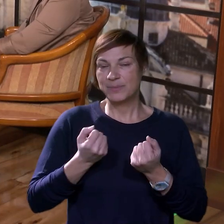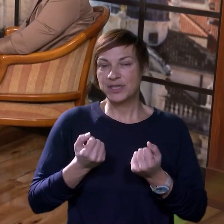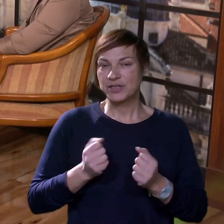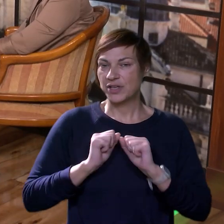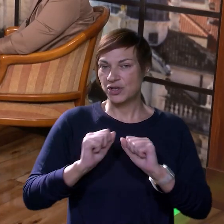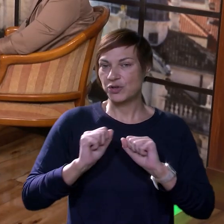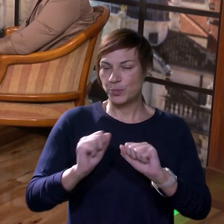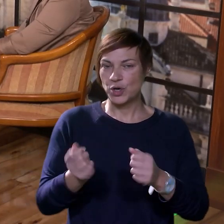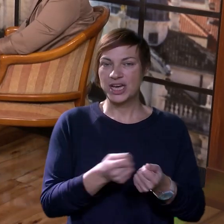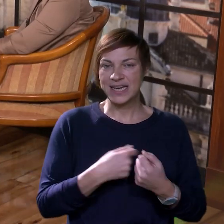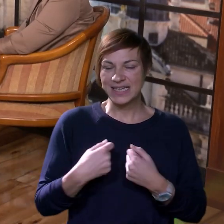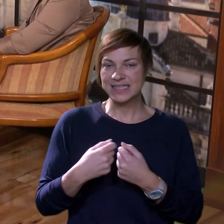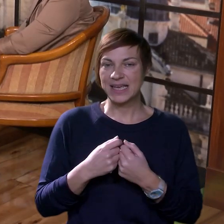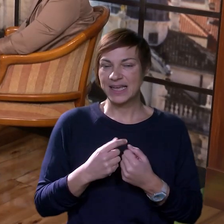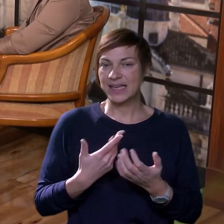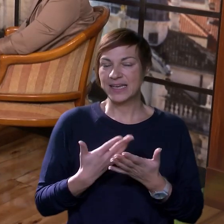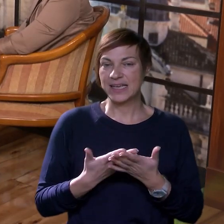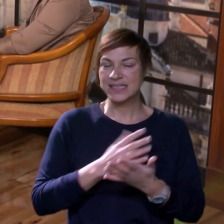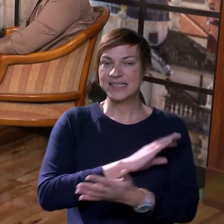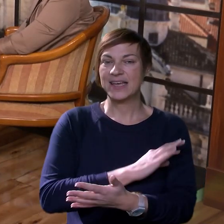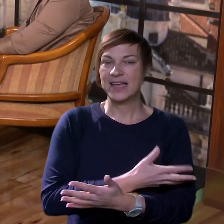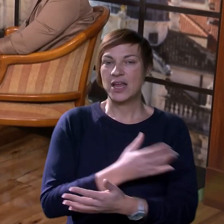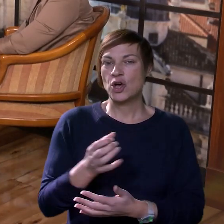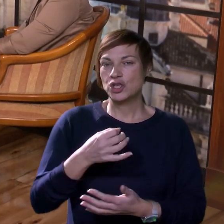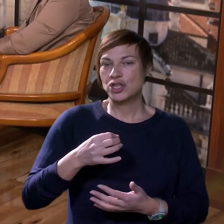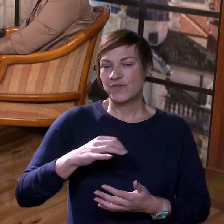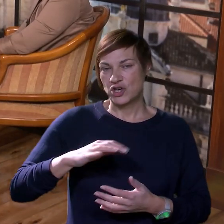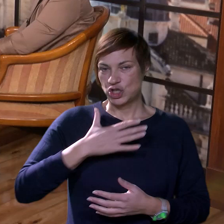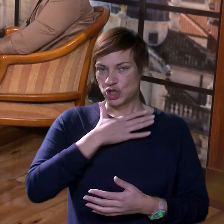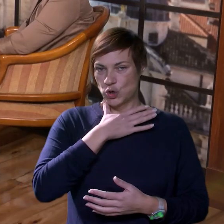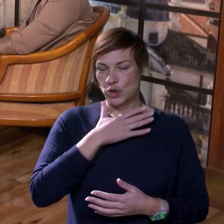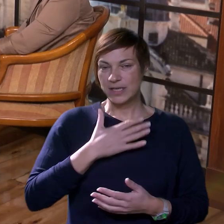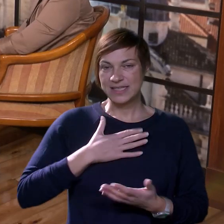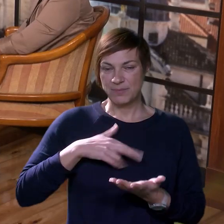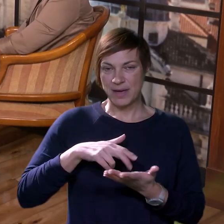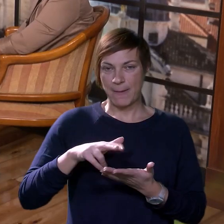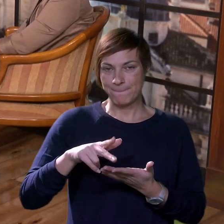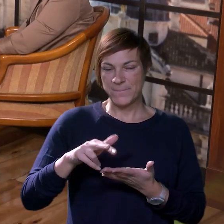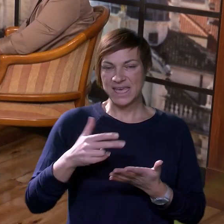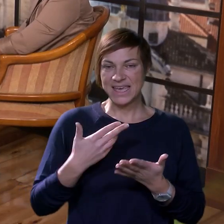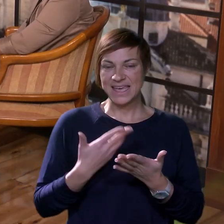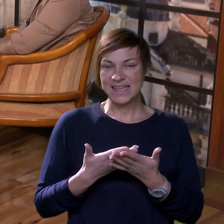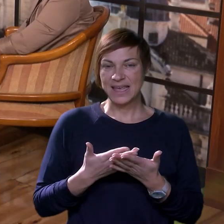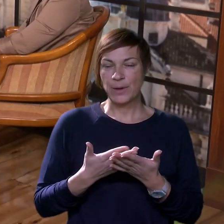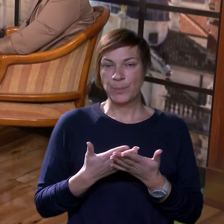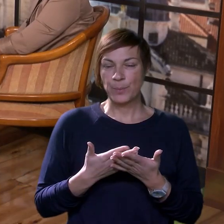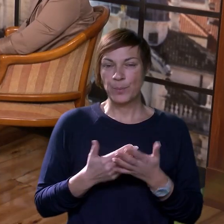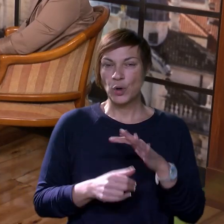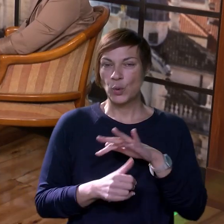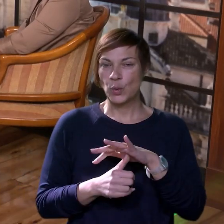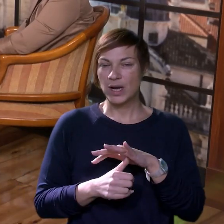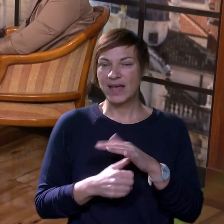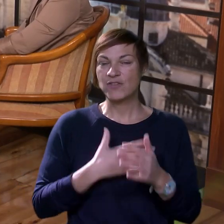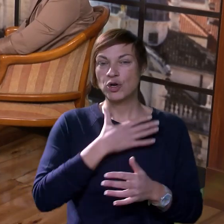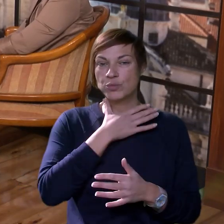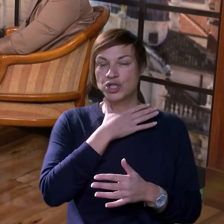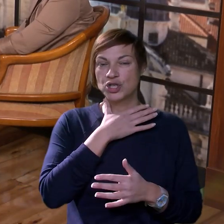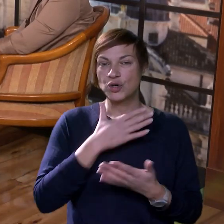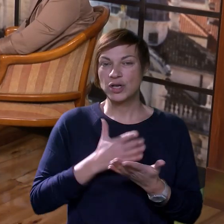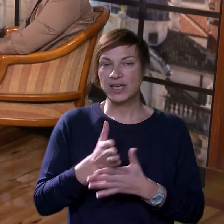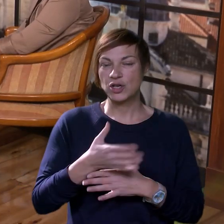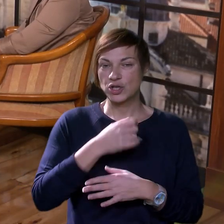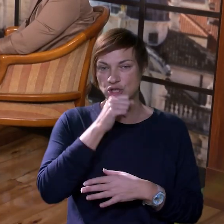vještinama do otpornije zajednice sa neustrašivim osnovnoškolcima. Mi idemo, znači, obilazimo uglavnom ove